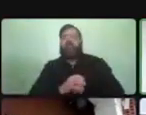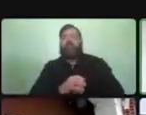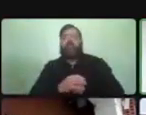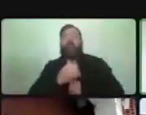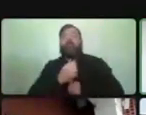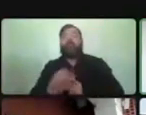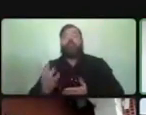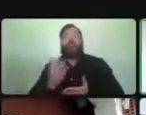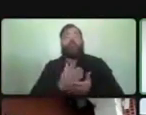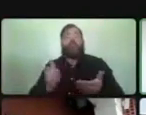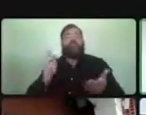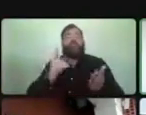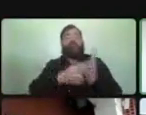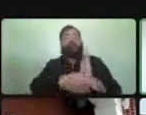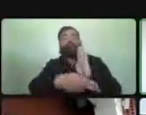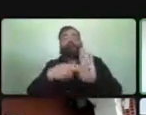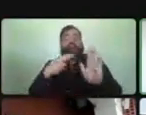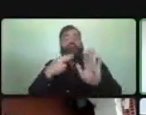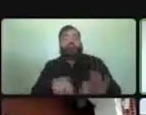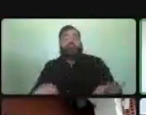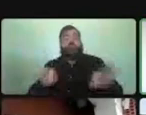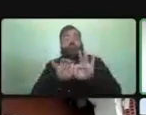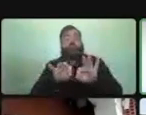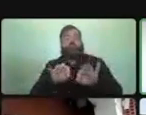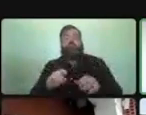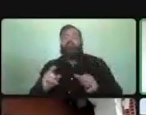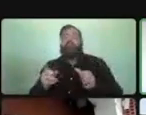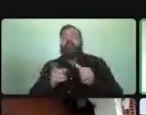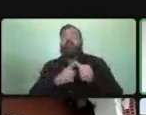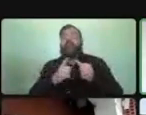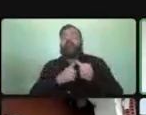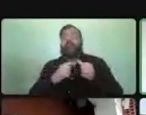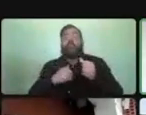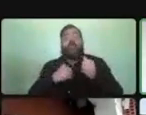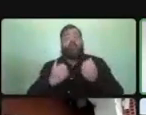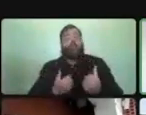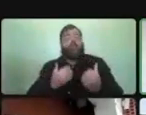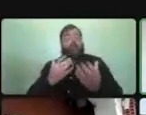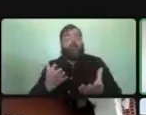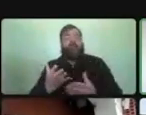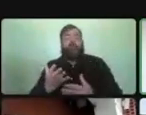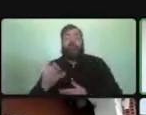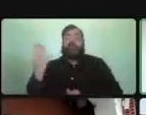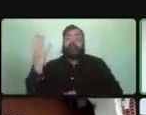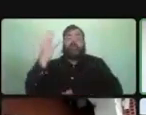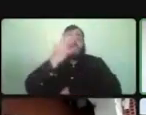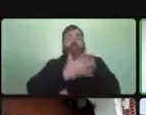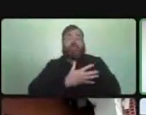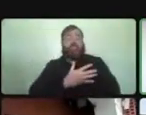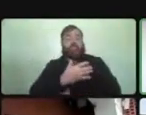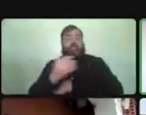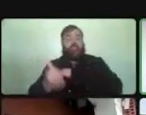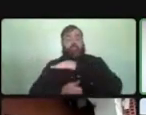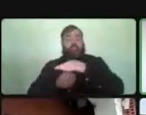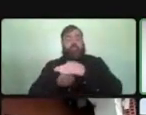Chaguo la test to play na kadhalika. Haya yote tutayahimiza.